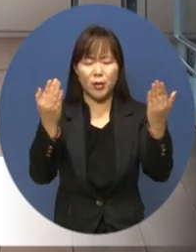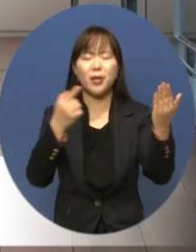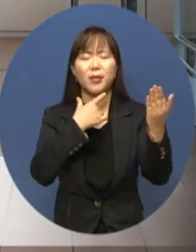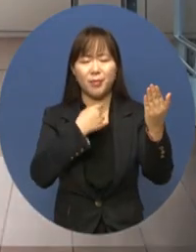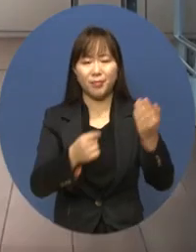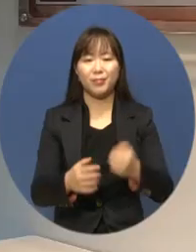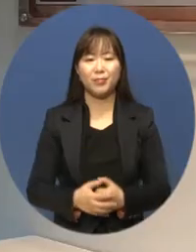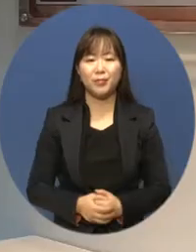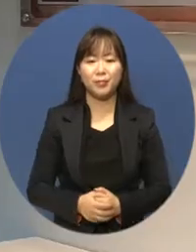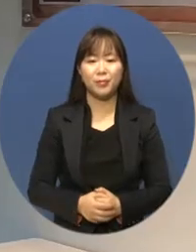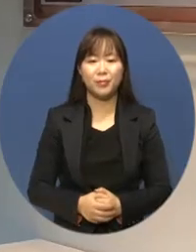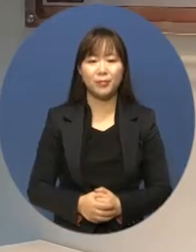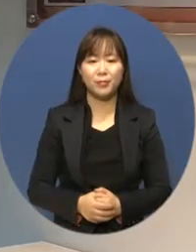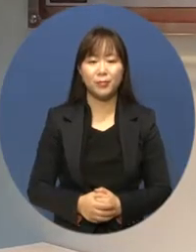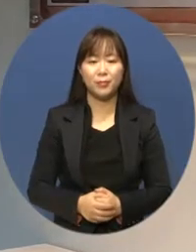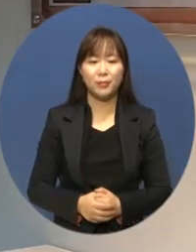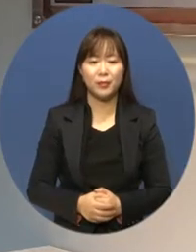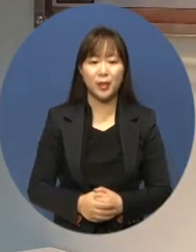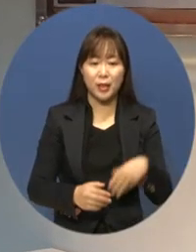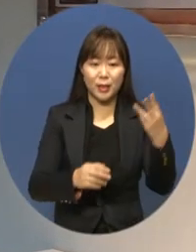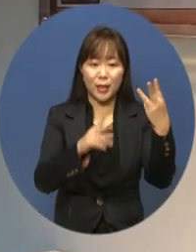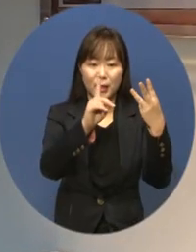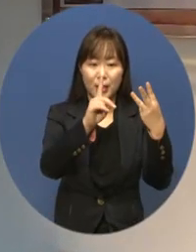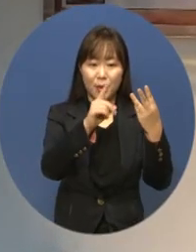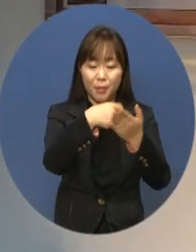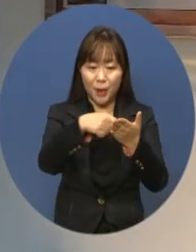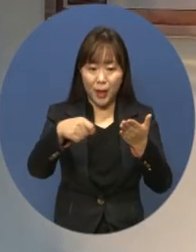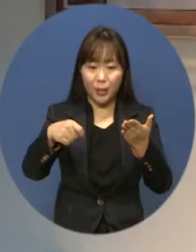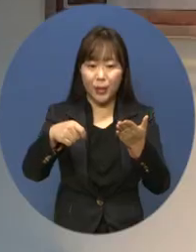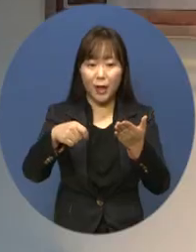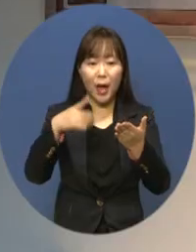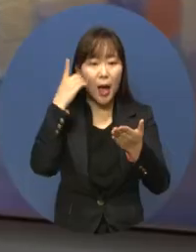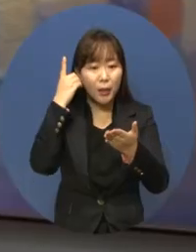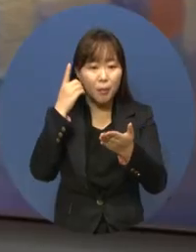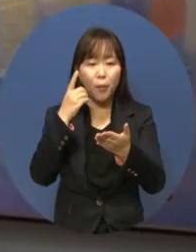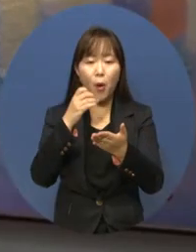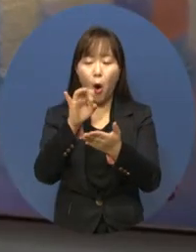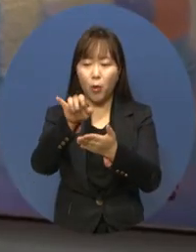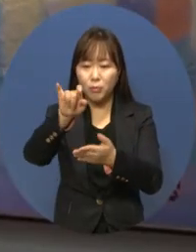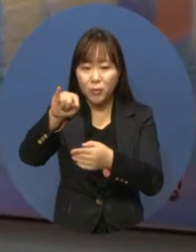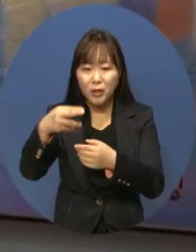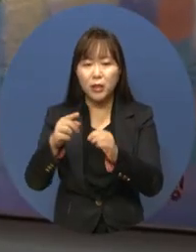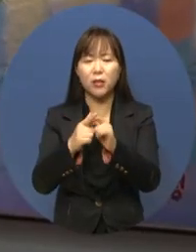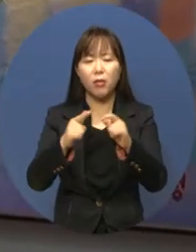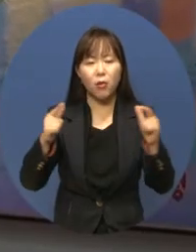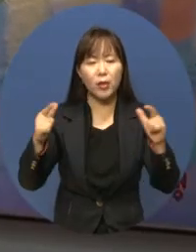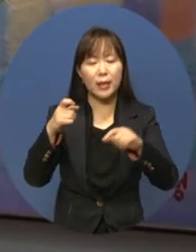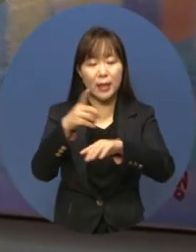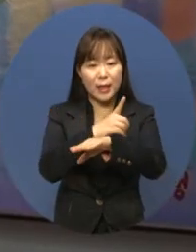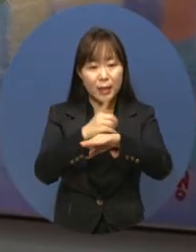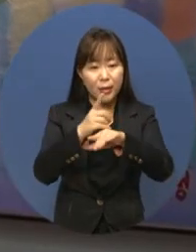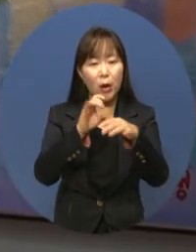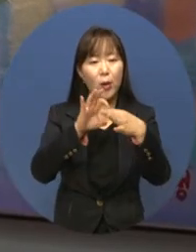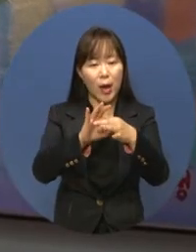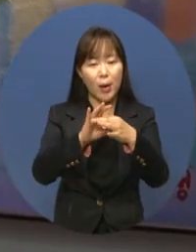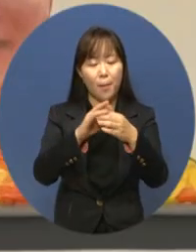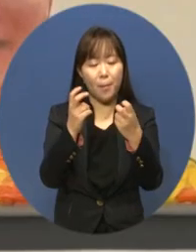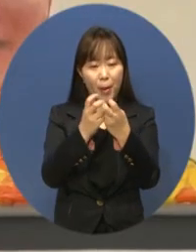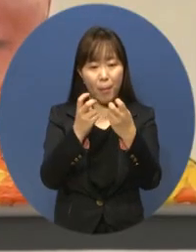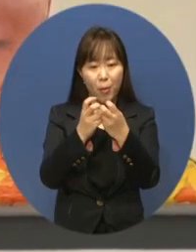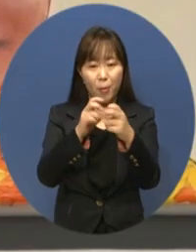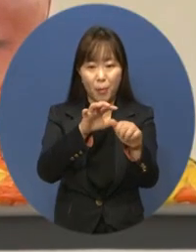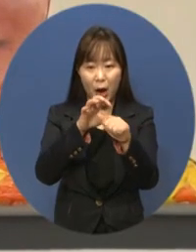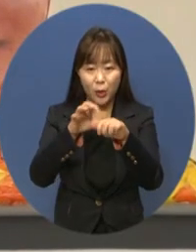것 같아요. 3D펜, 모바일 애플리케이션 등 디지털 창작 기법을 활용한 작품들로 구성된